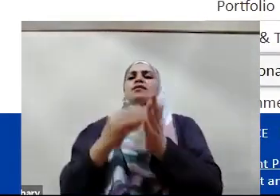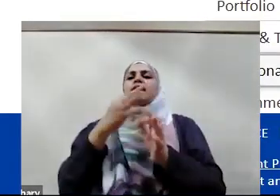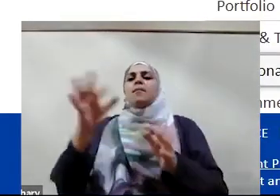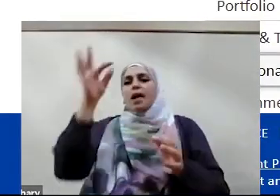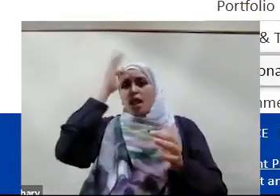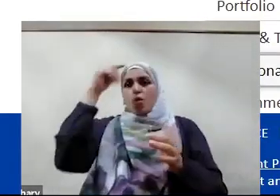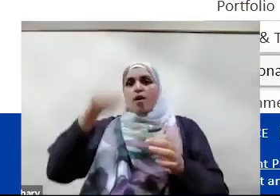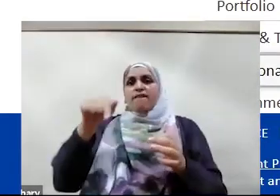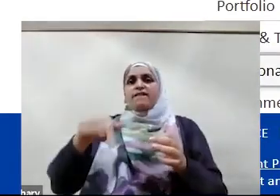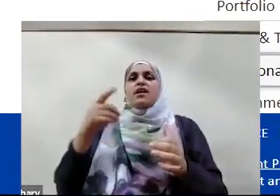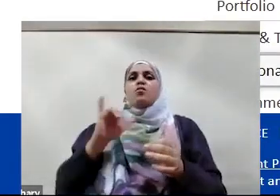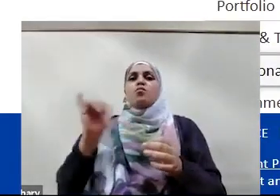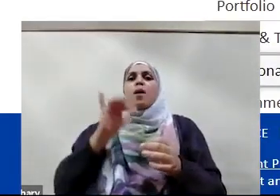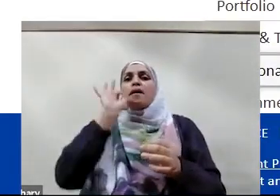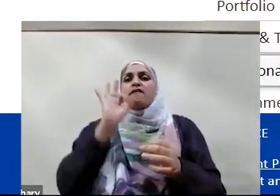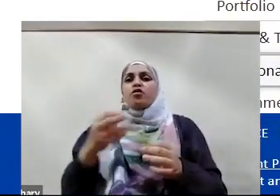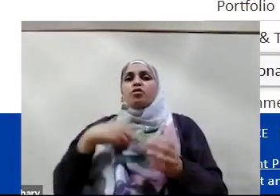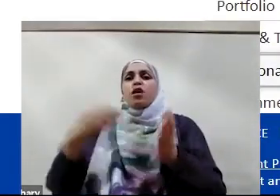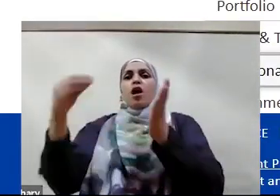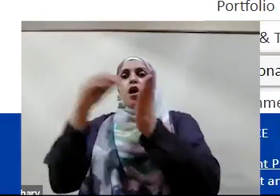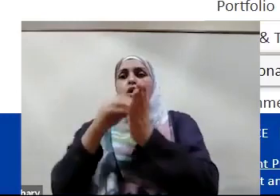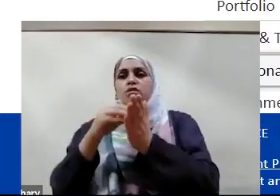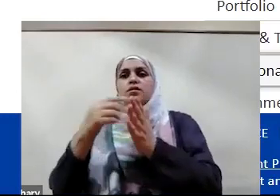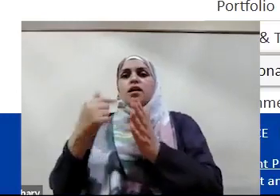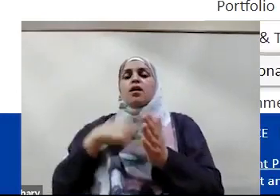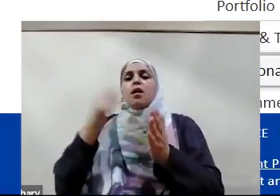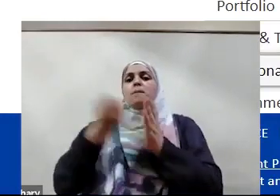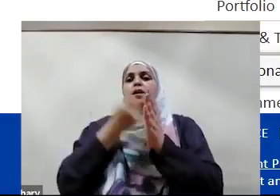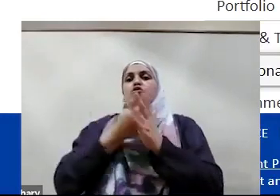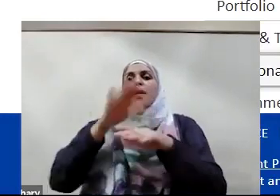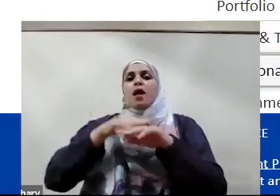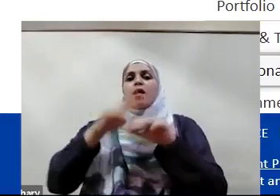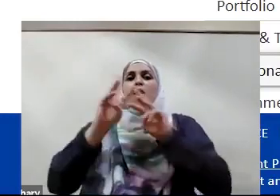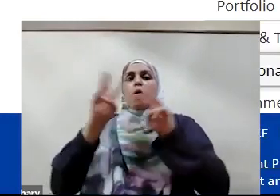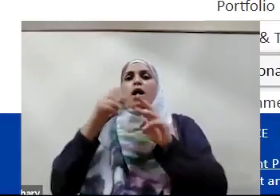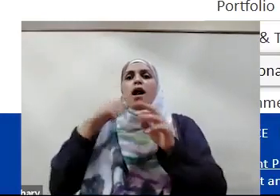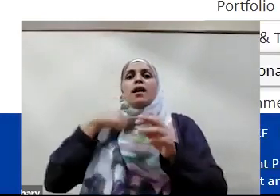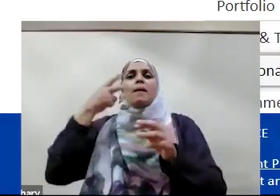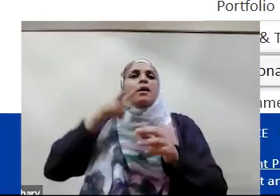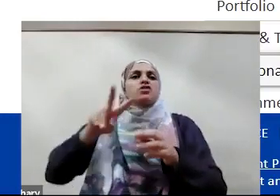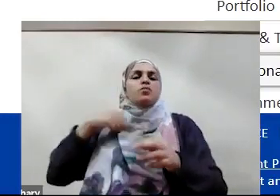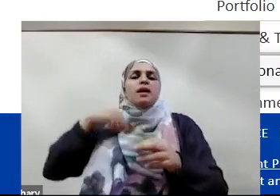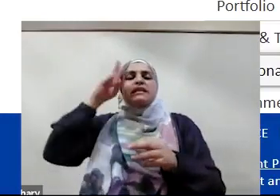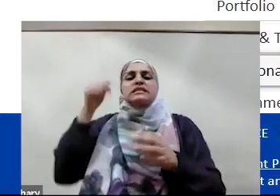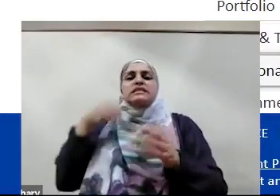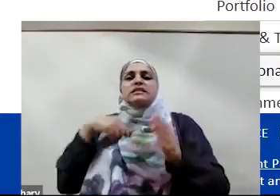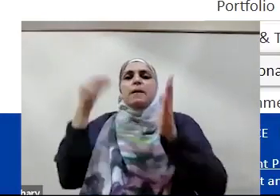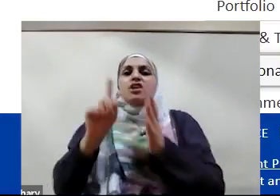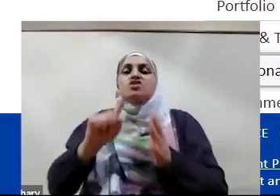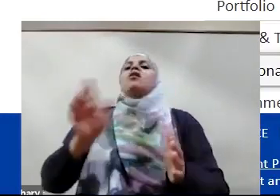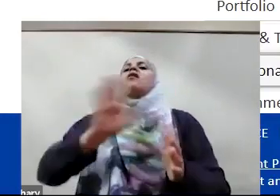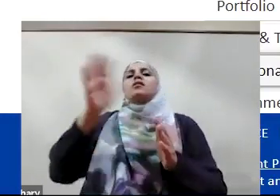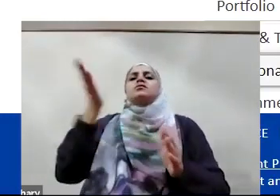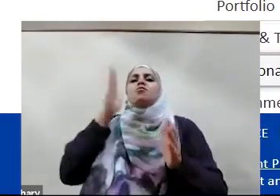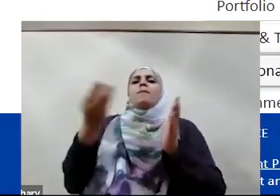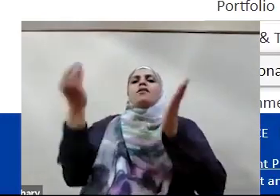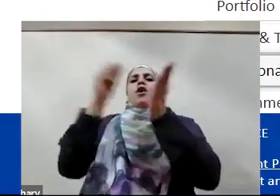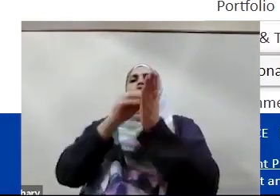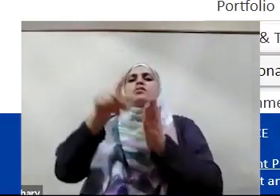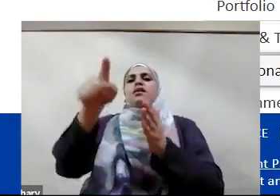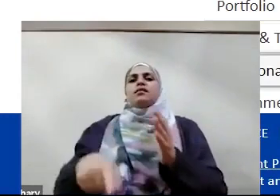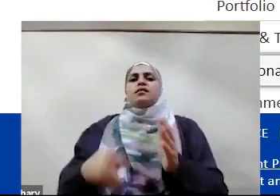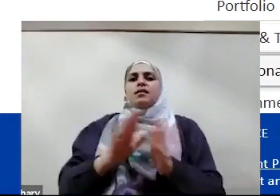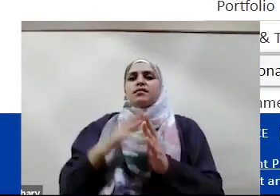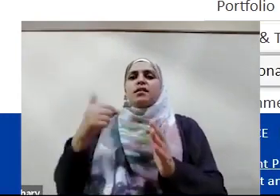أنا المفروض أحطها مكتوبة على الموقع، وأنا مثلا ما خدتش بالي في الأبليكيشن المفروض أحطها فين، ده مش معناه ان